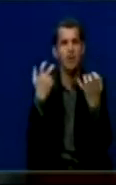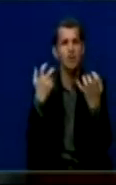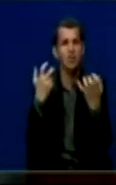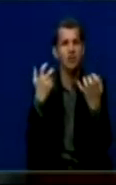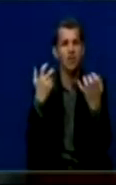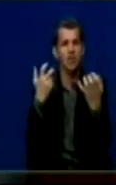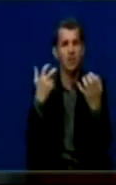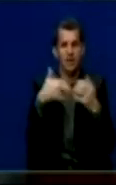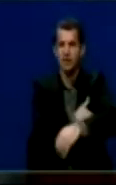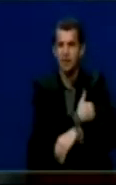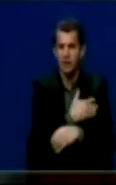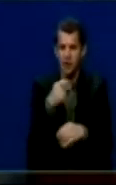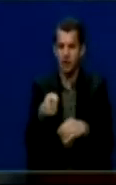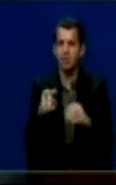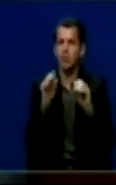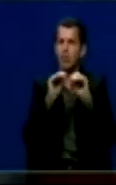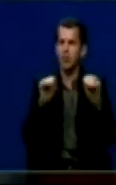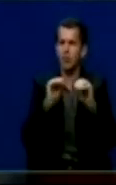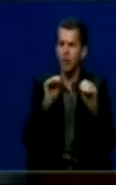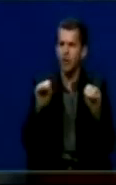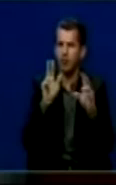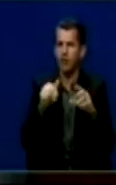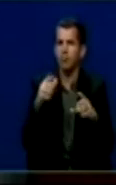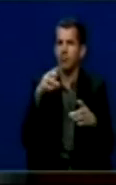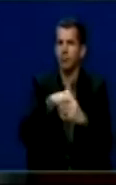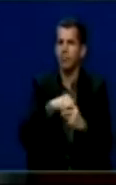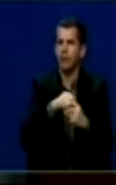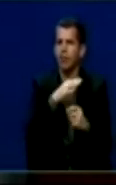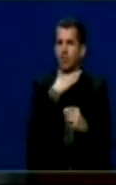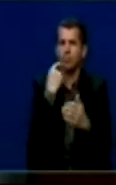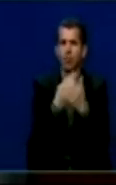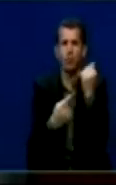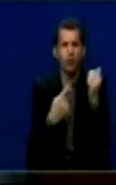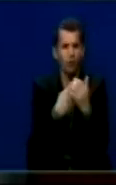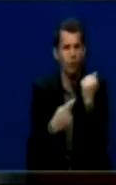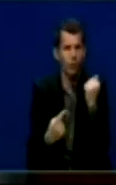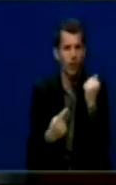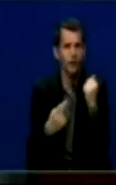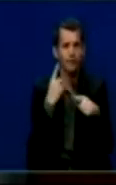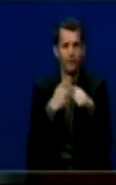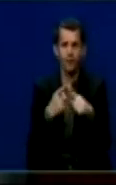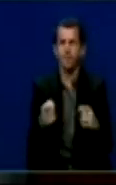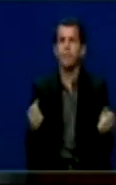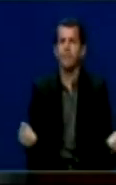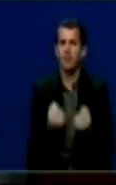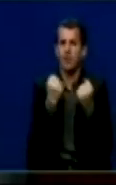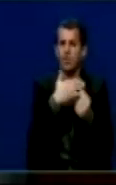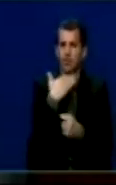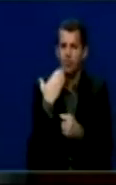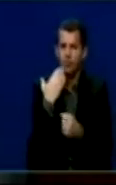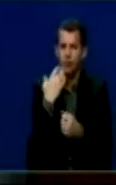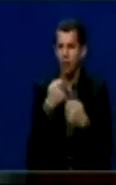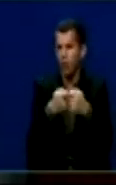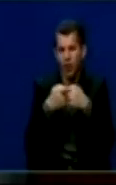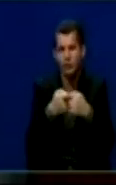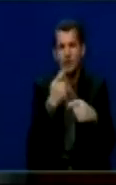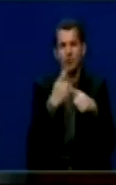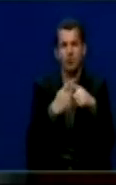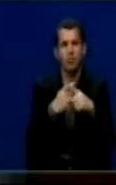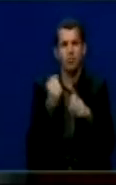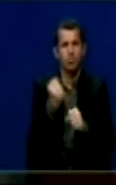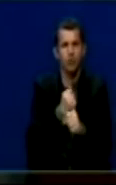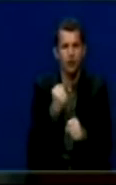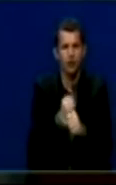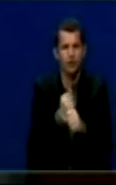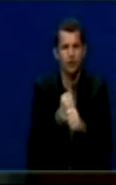se ky segment i arsimit përballet me një seri të deficiteve të ndryshme që dëmtojnë rënd organizimin dhe funksionimin e kësaj sfere.